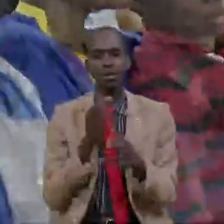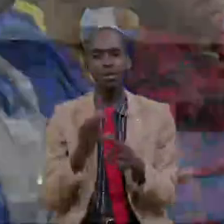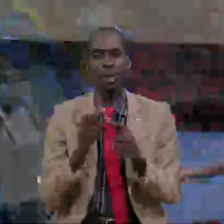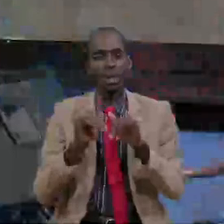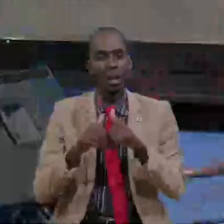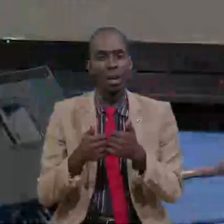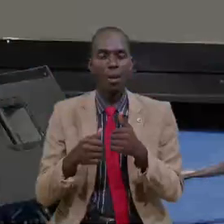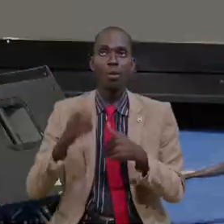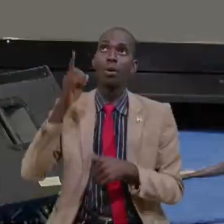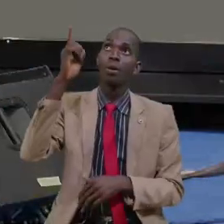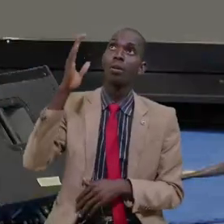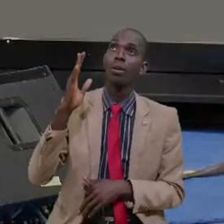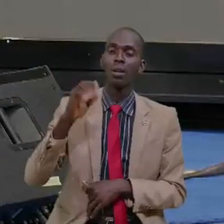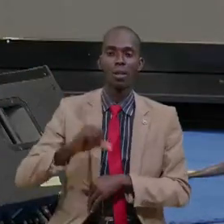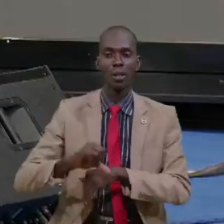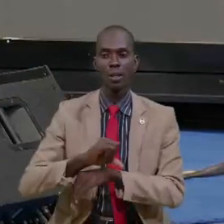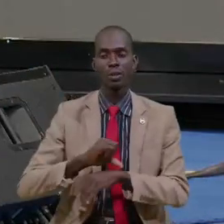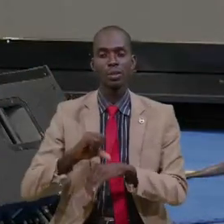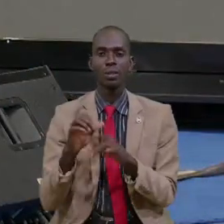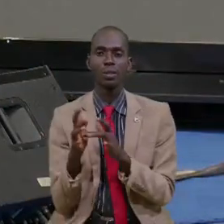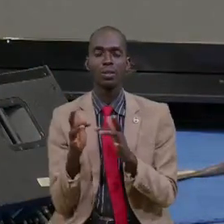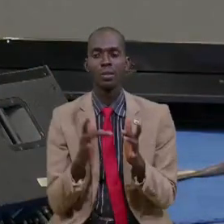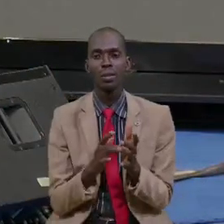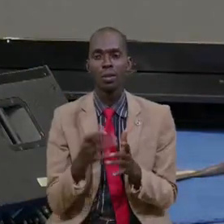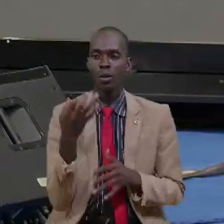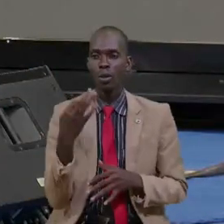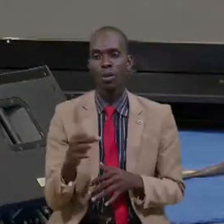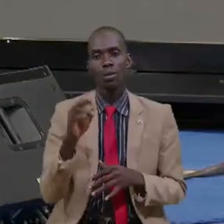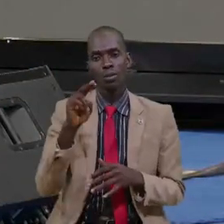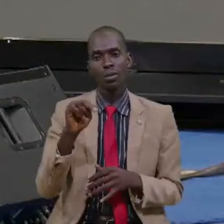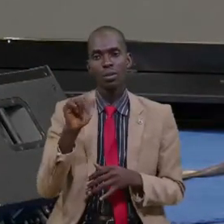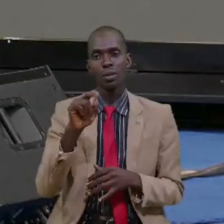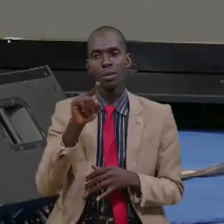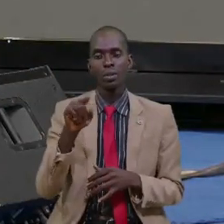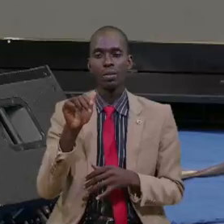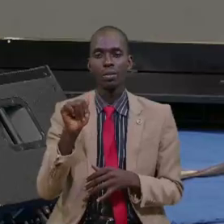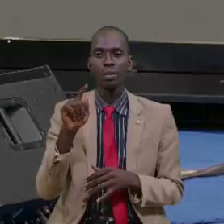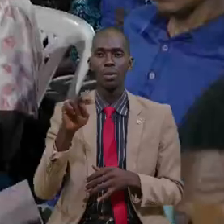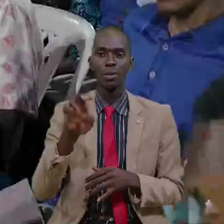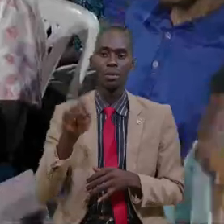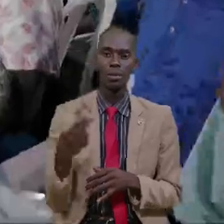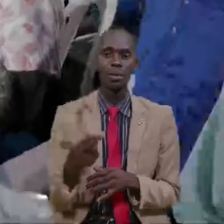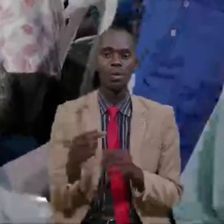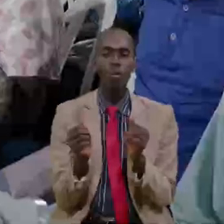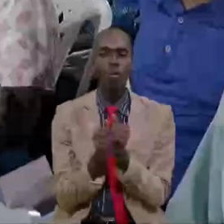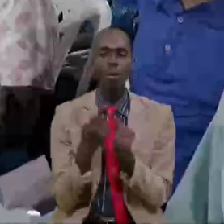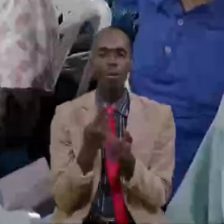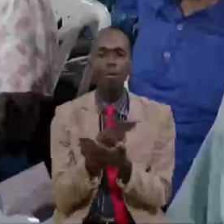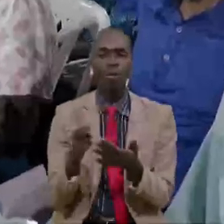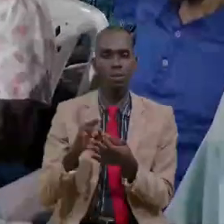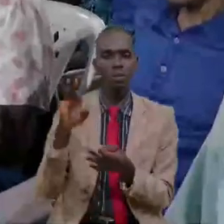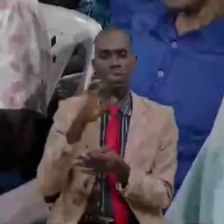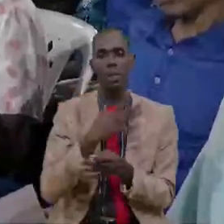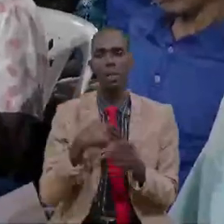Comment Dieu a oint Jésus-Christ de Nazareth du Saint-Esprit et